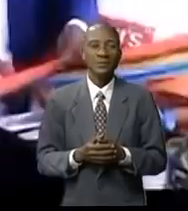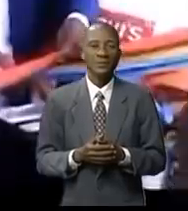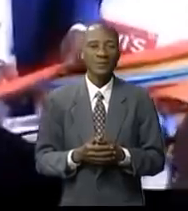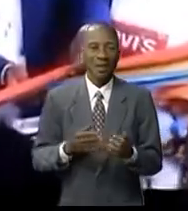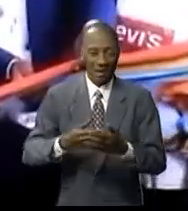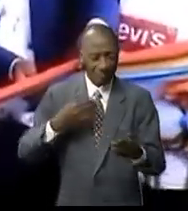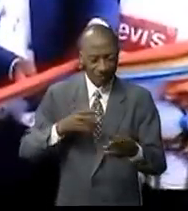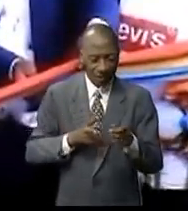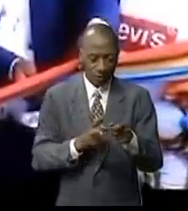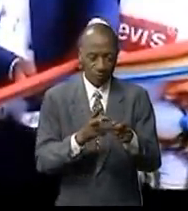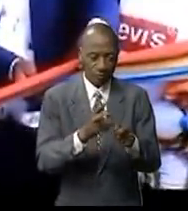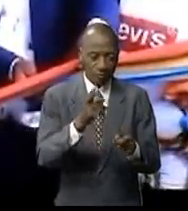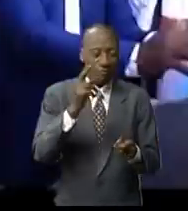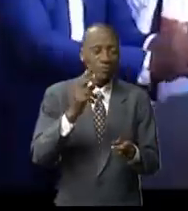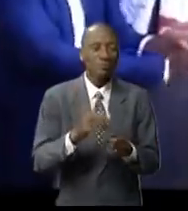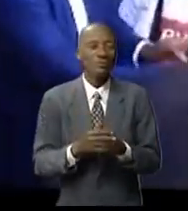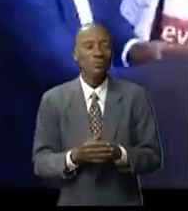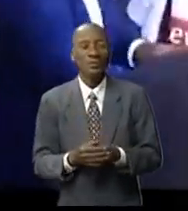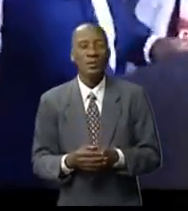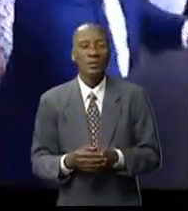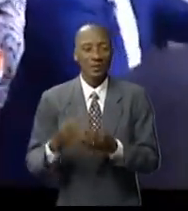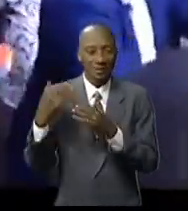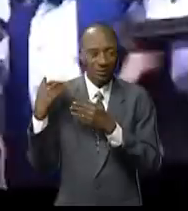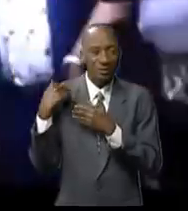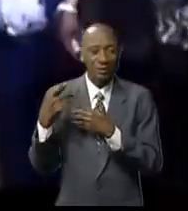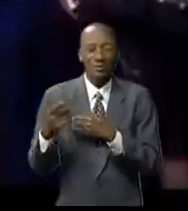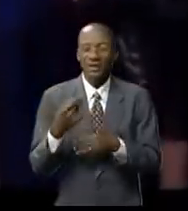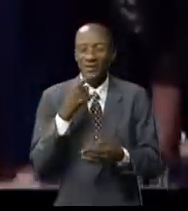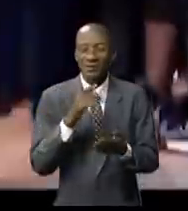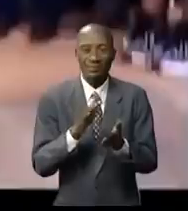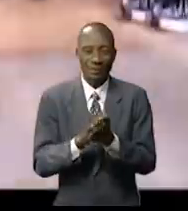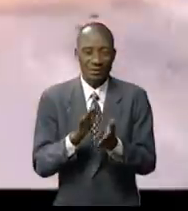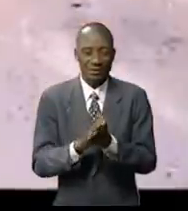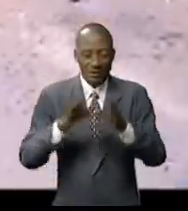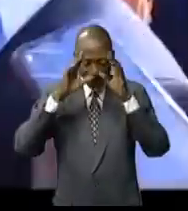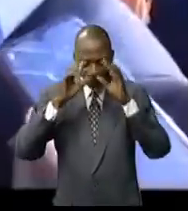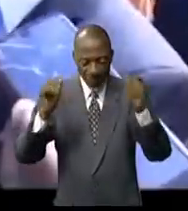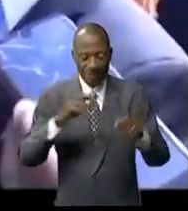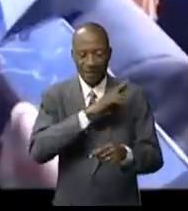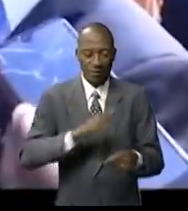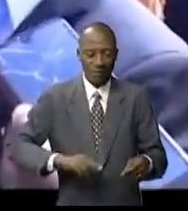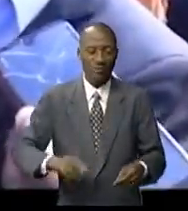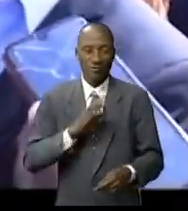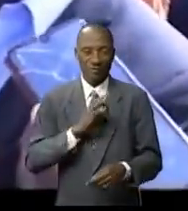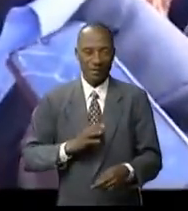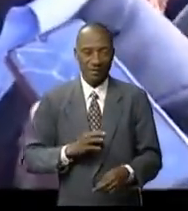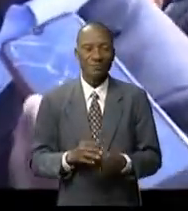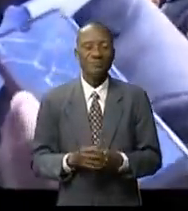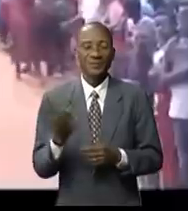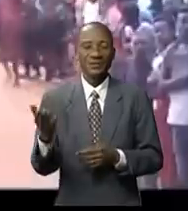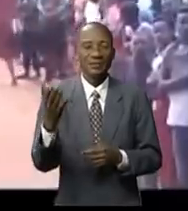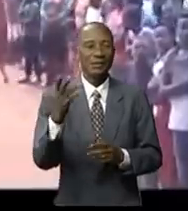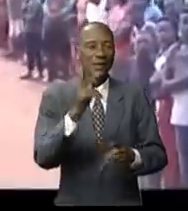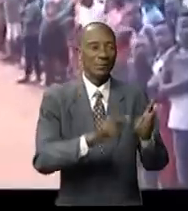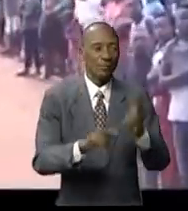ruban symbolique, le gouverneur de province, dans son adresse, a remercié le président de la République, chef de l'État, et a lancé un appel à la population